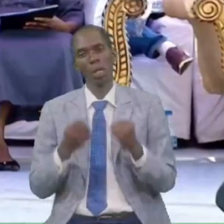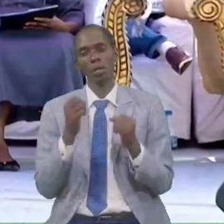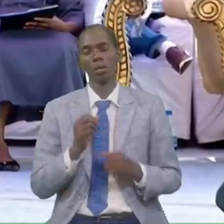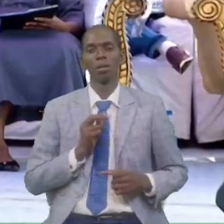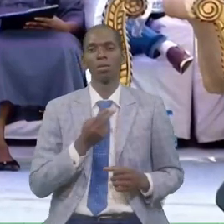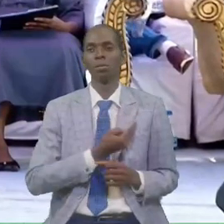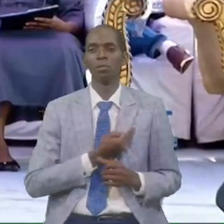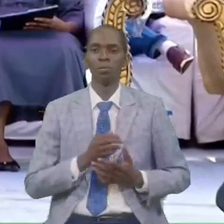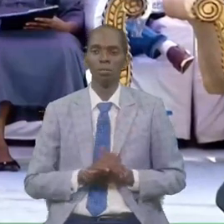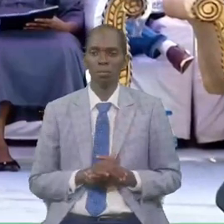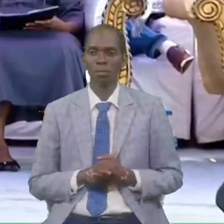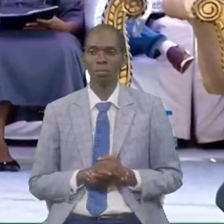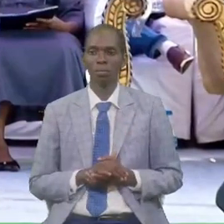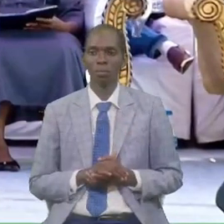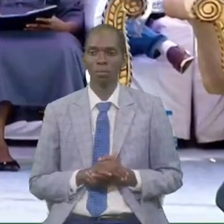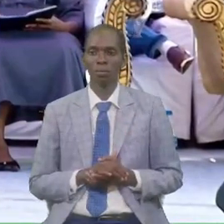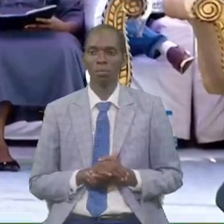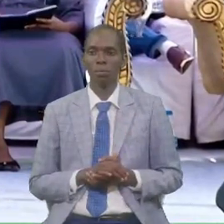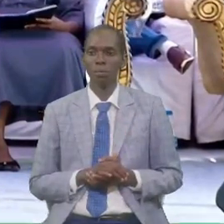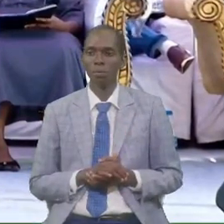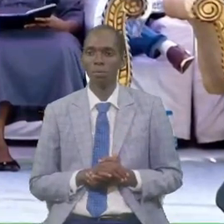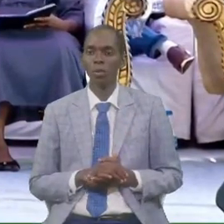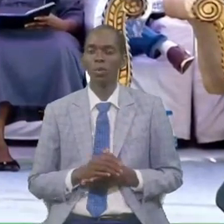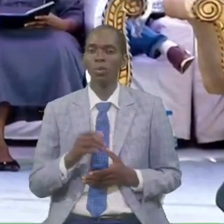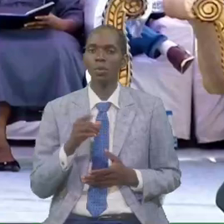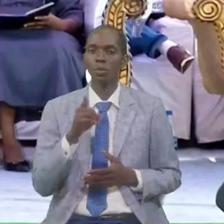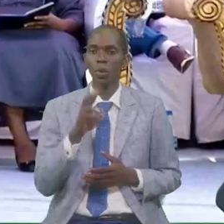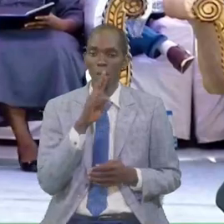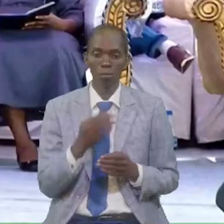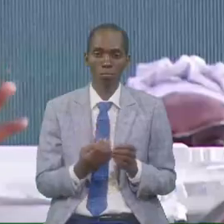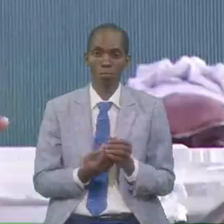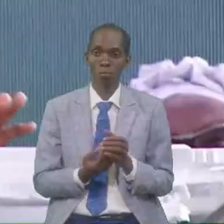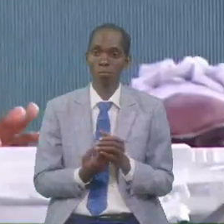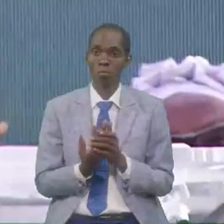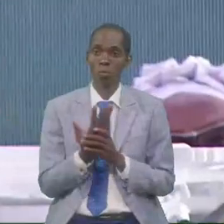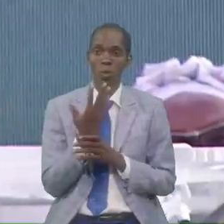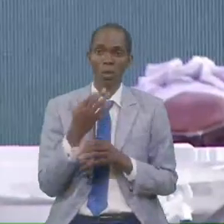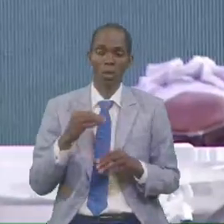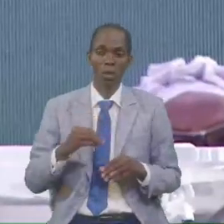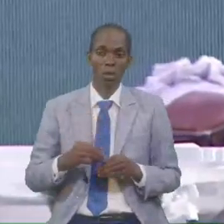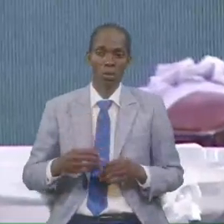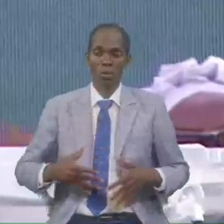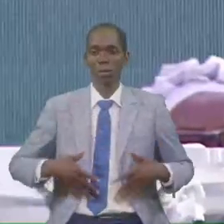nous défait les paroles. Nous grandissons dans la vie.